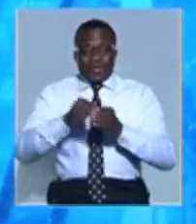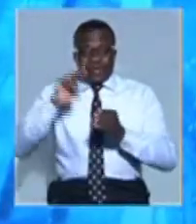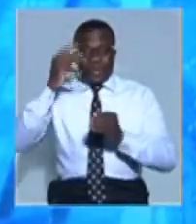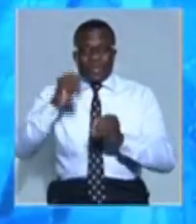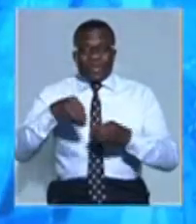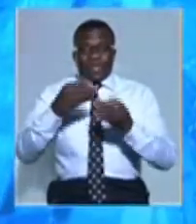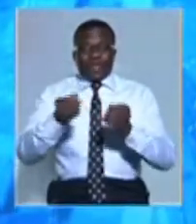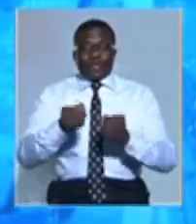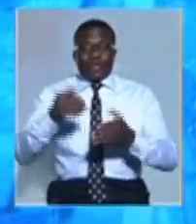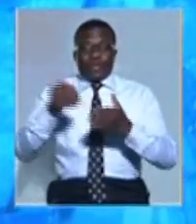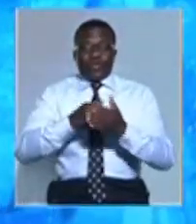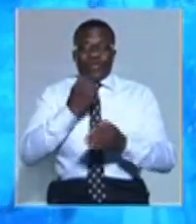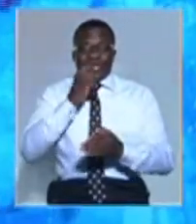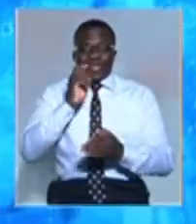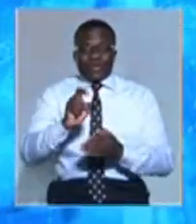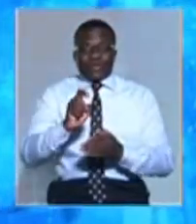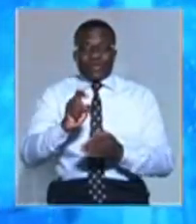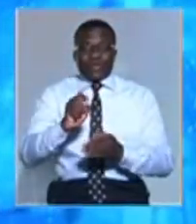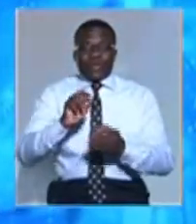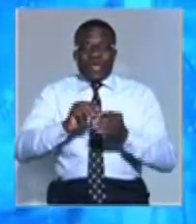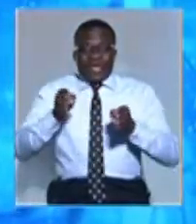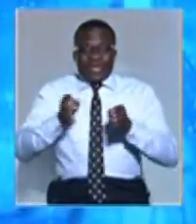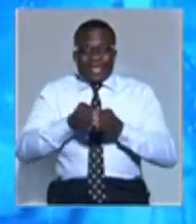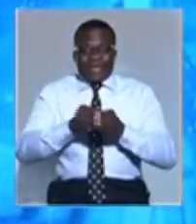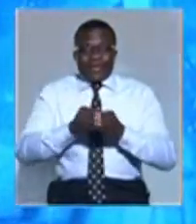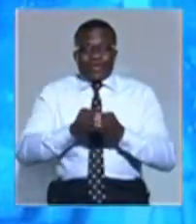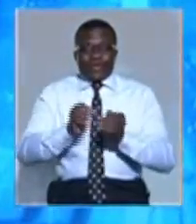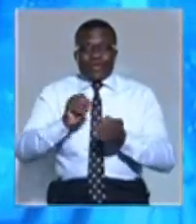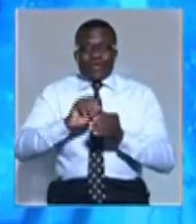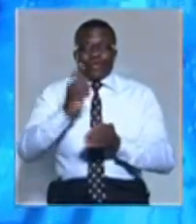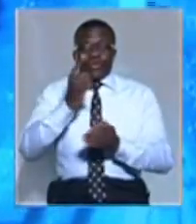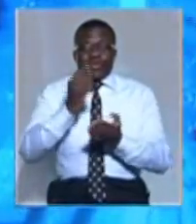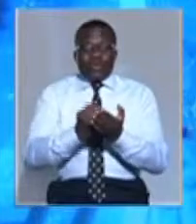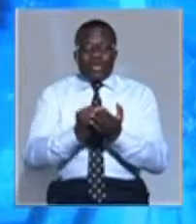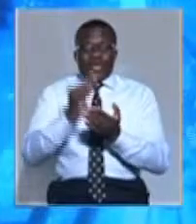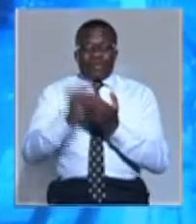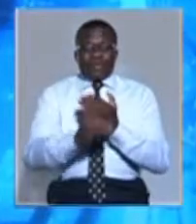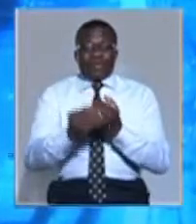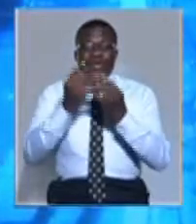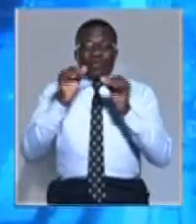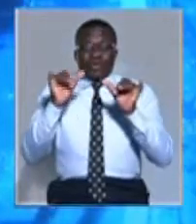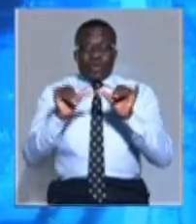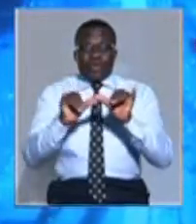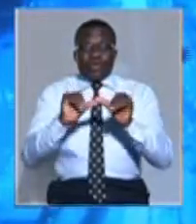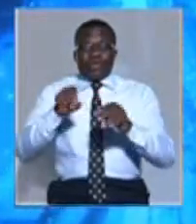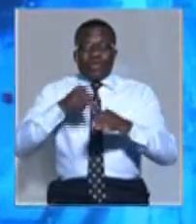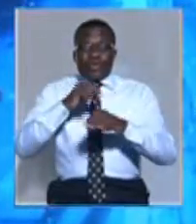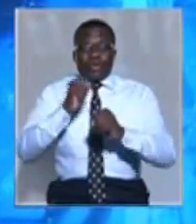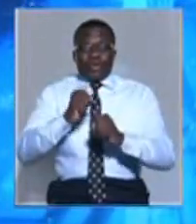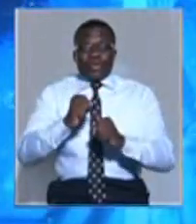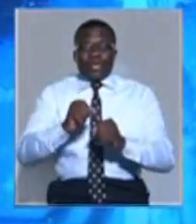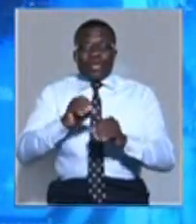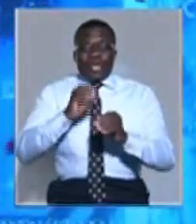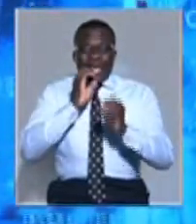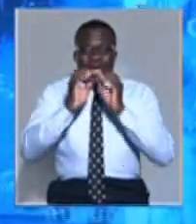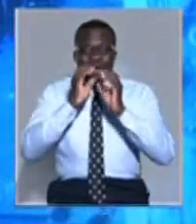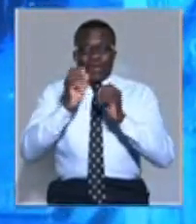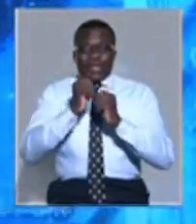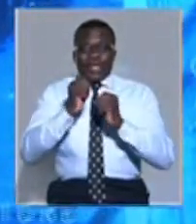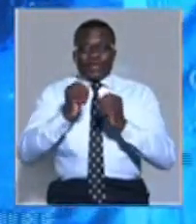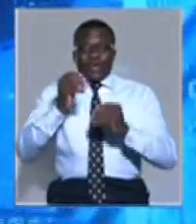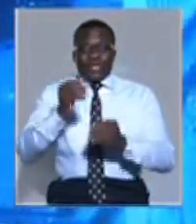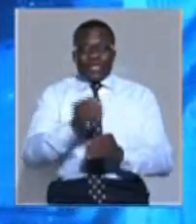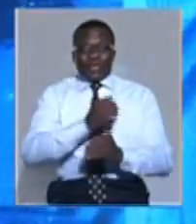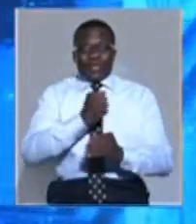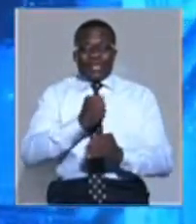donne de nouvelles instructions en sa session hebdomadaire de ce 1er février. Plusieurs mesures normatives et communications ont été